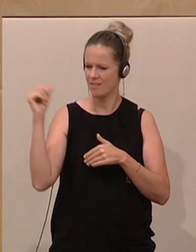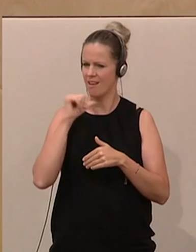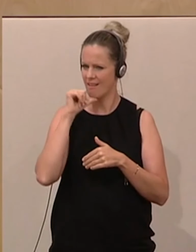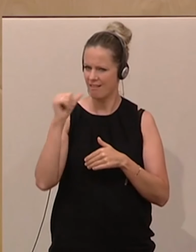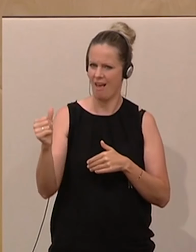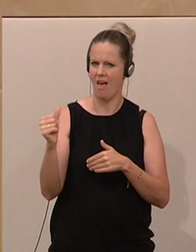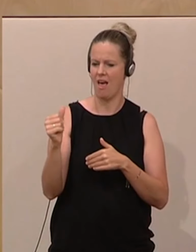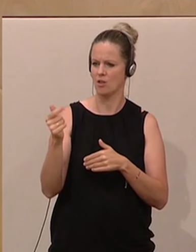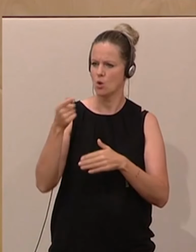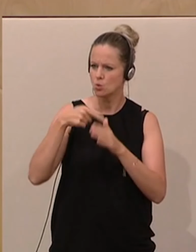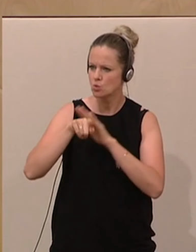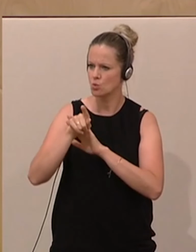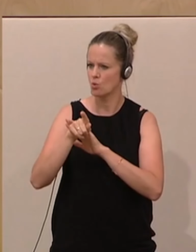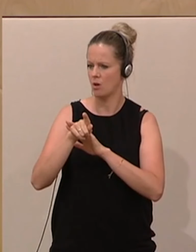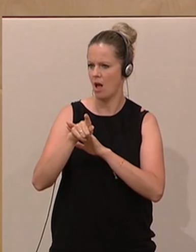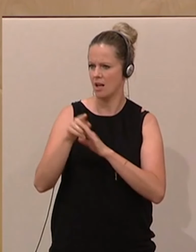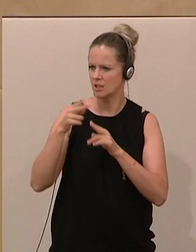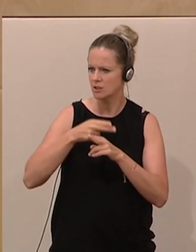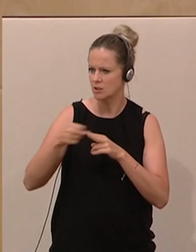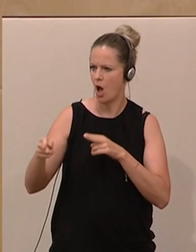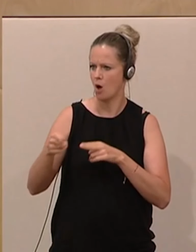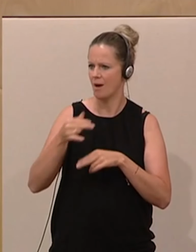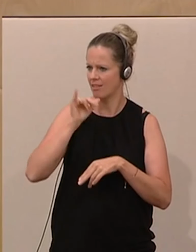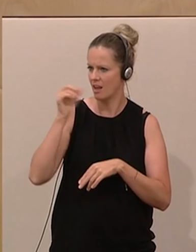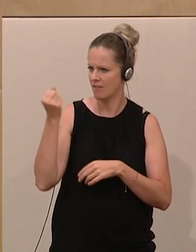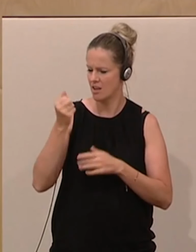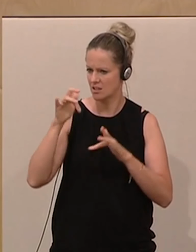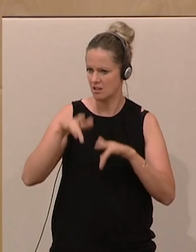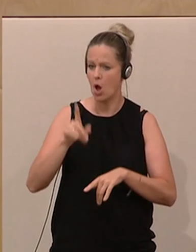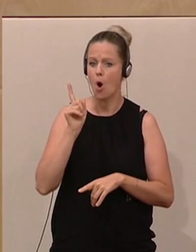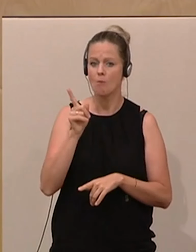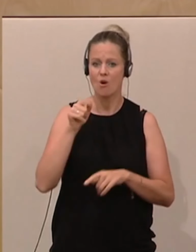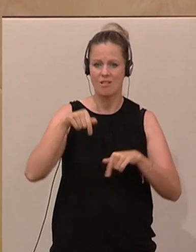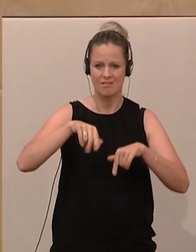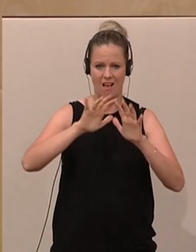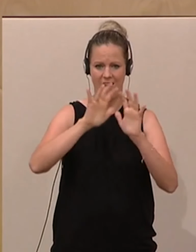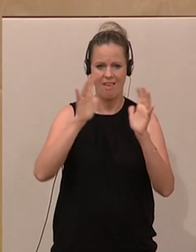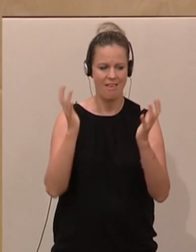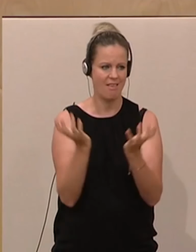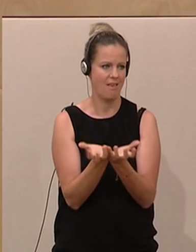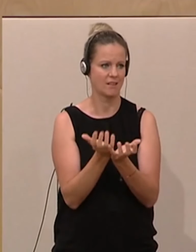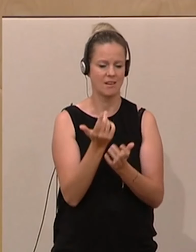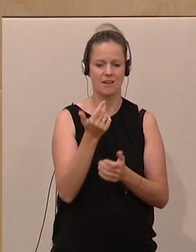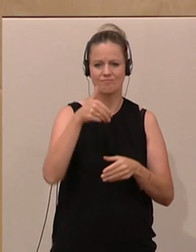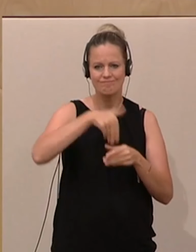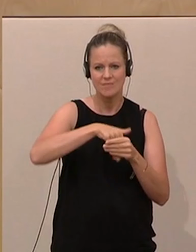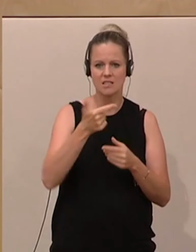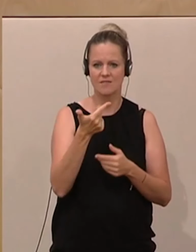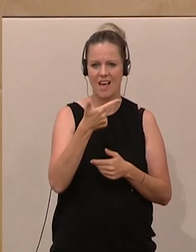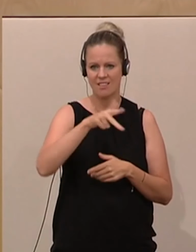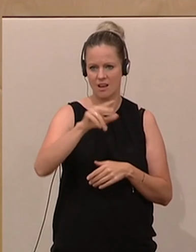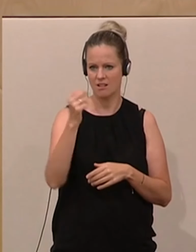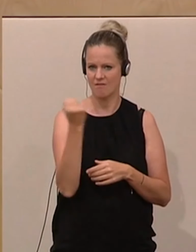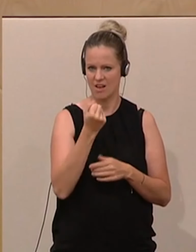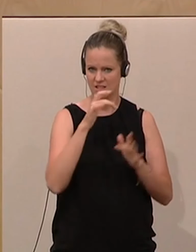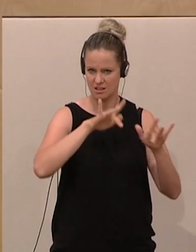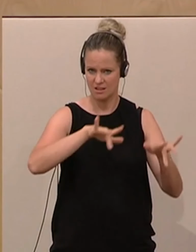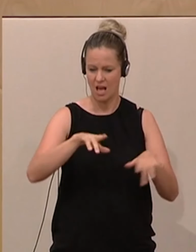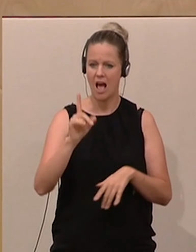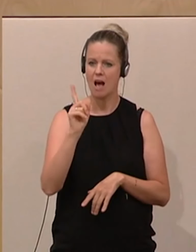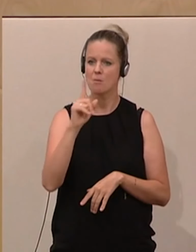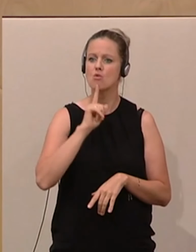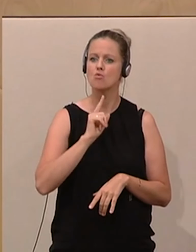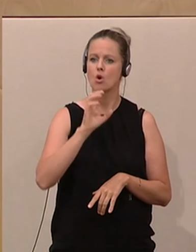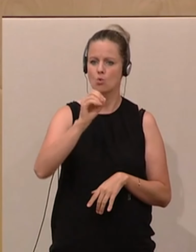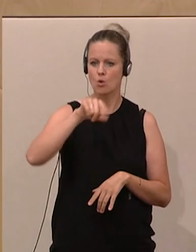zu sauberen trinkwasser haben obwohl unser planet mit zwei drittel wasser bedeckt ist sind nur knapp 0,3